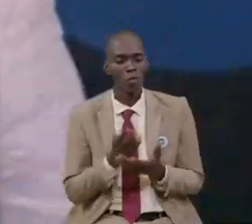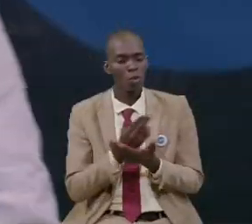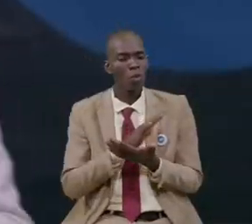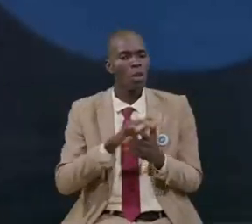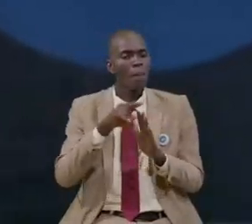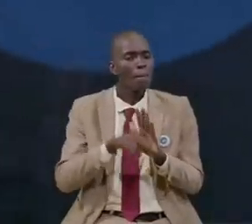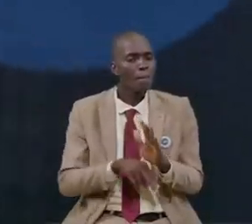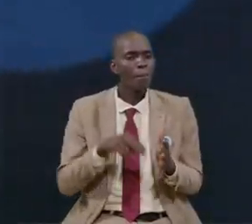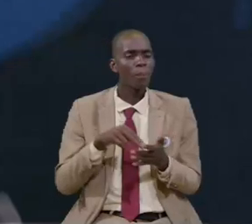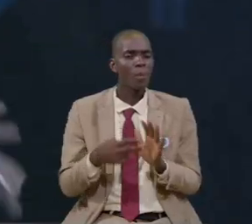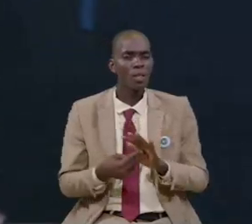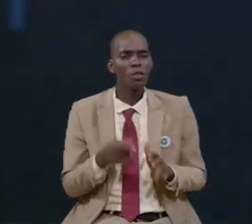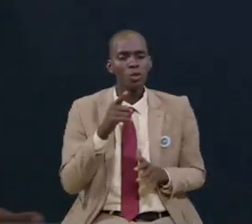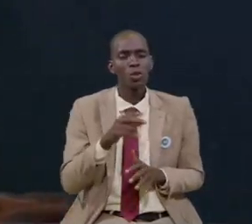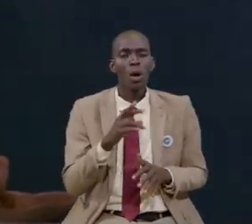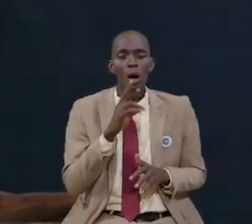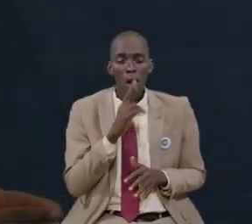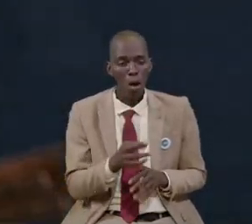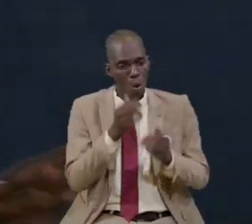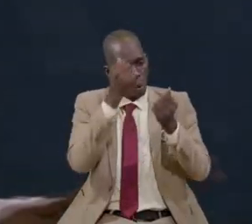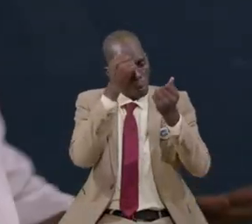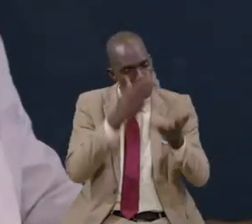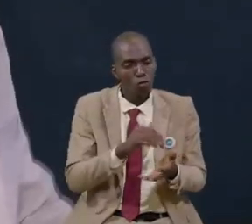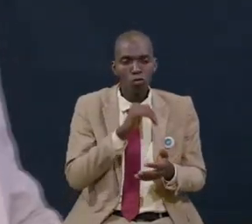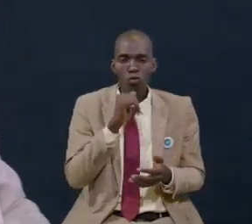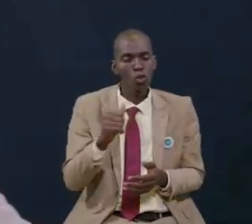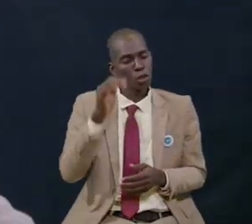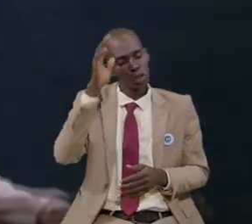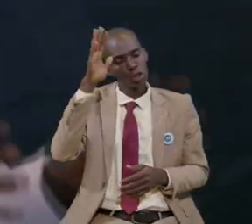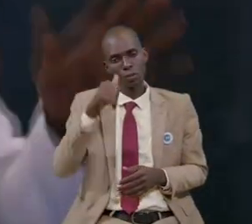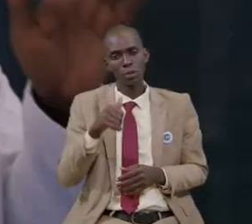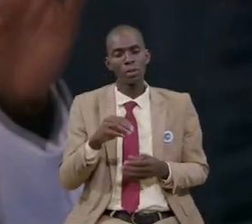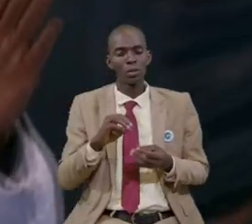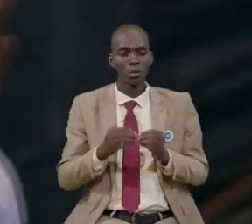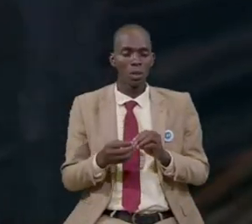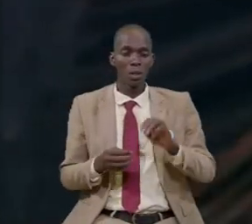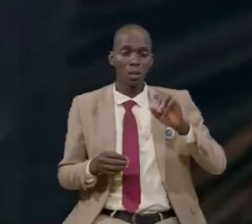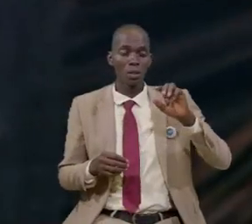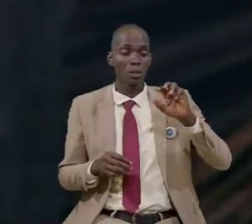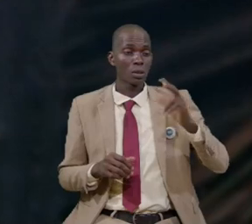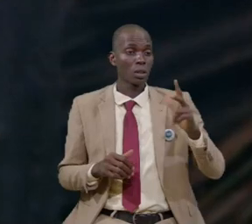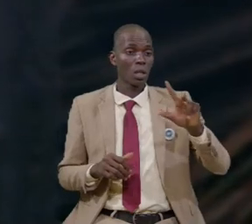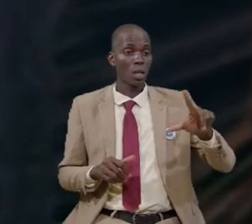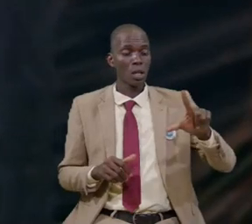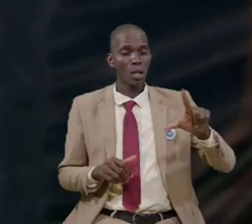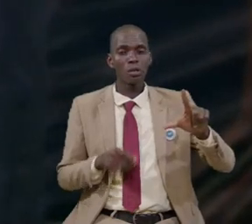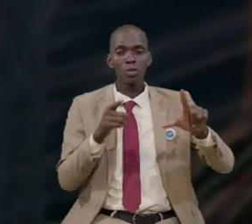est obéissant et non obstiné. La sainteté veut dire qu'on est loyal, non sans loi. On est loyal